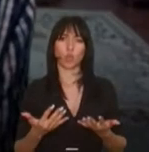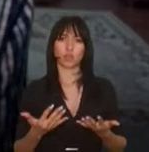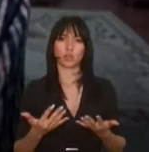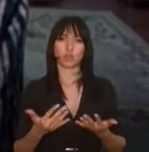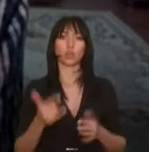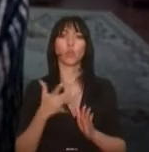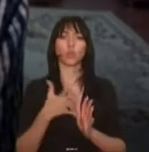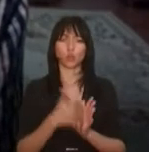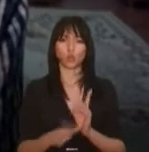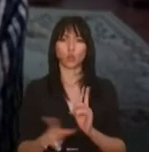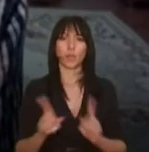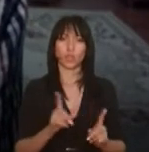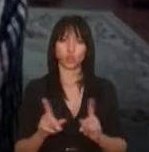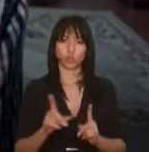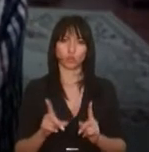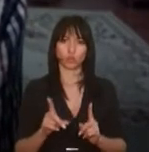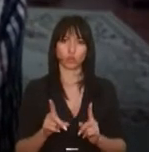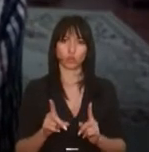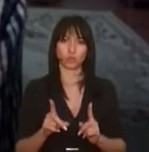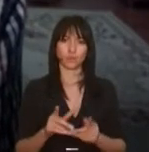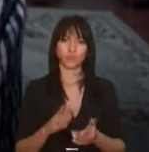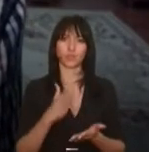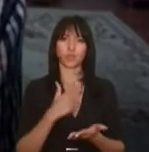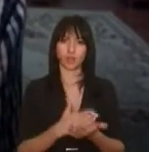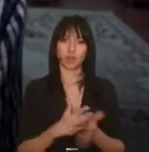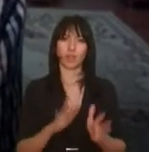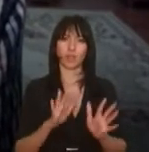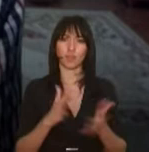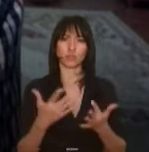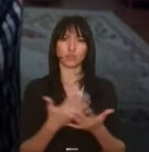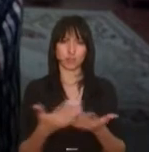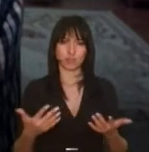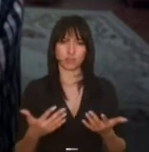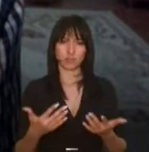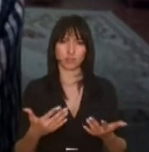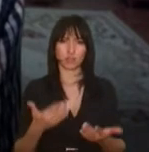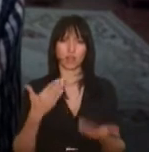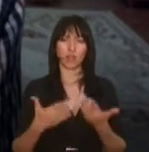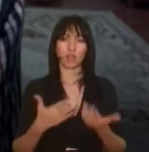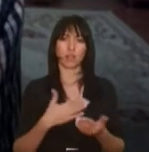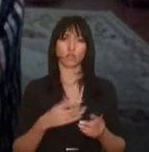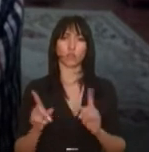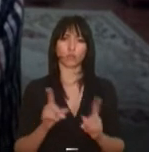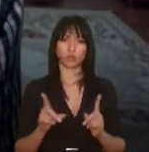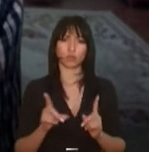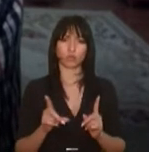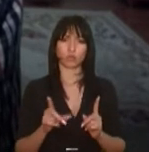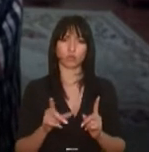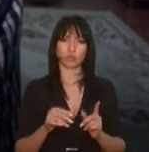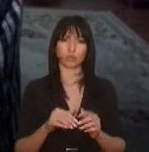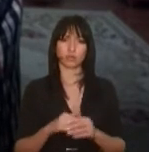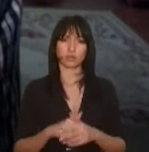Зрозуміло, що, ну, шкільний травматизм є проблемою, не тільки нашою, тому що діти ростуть,